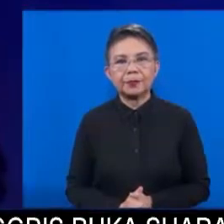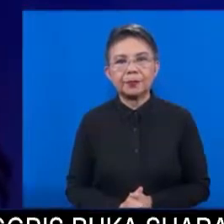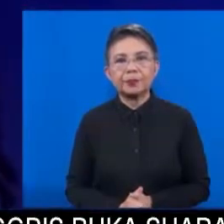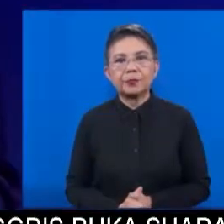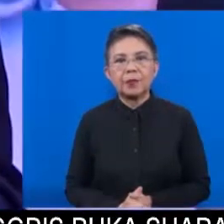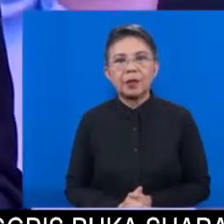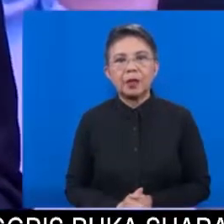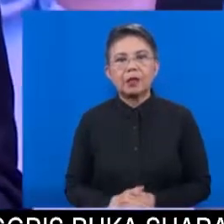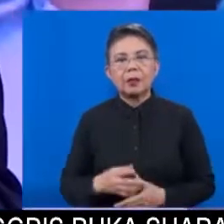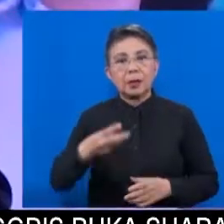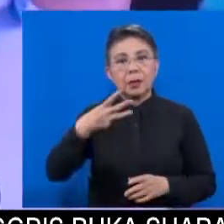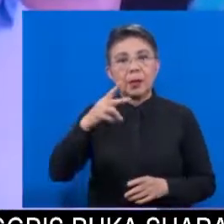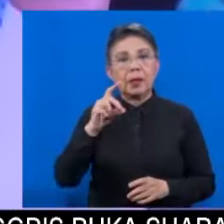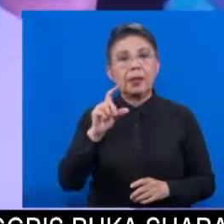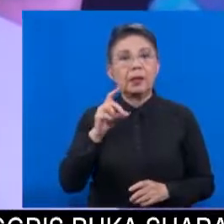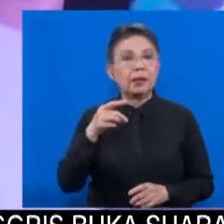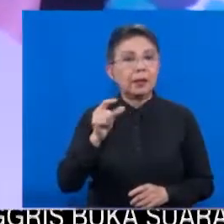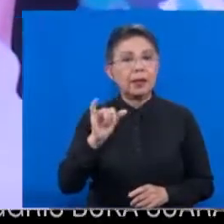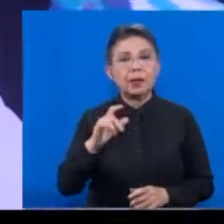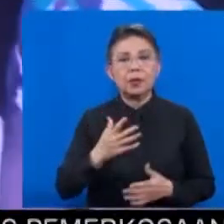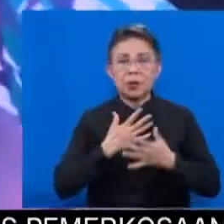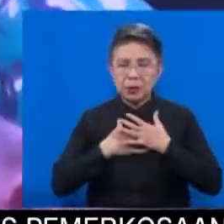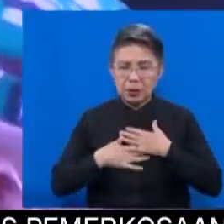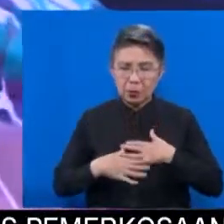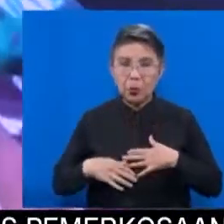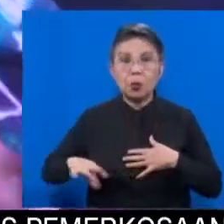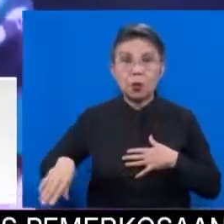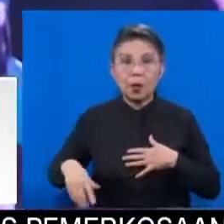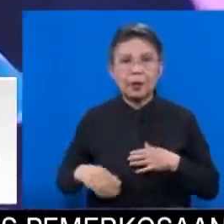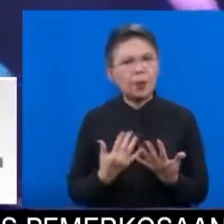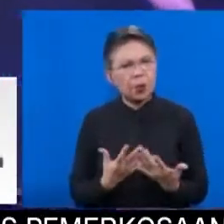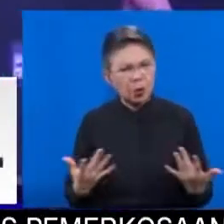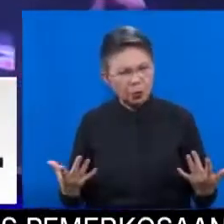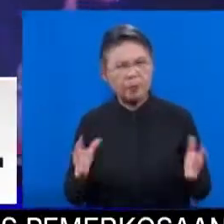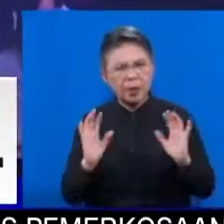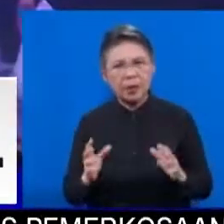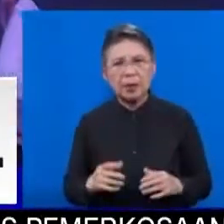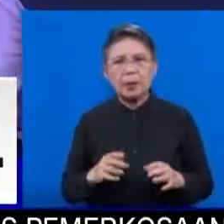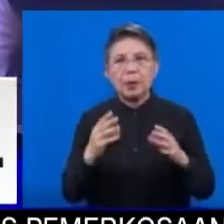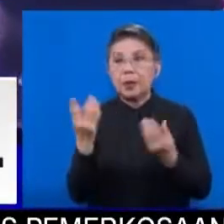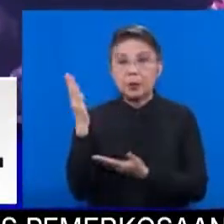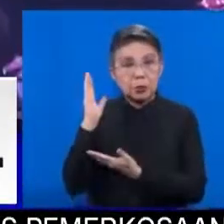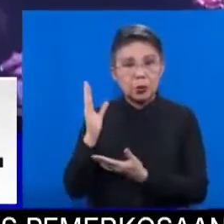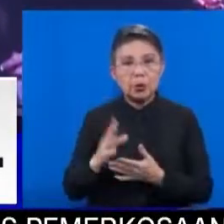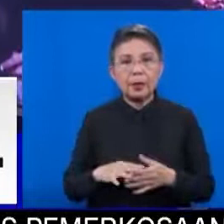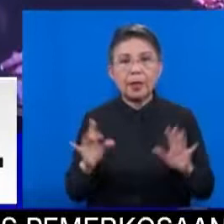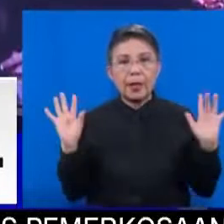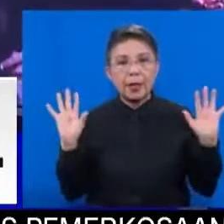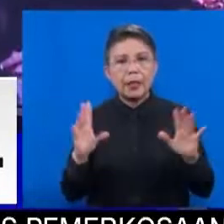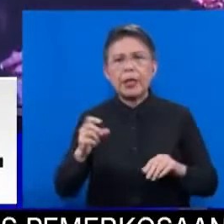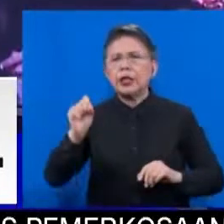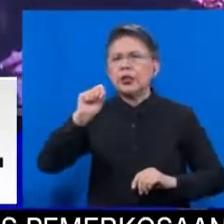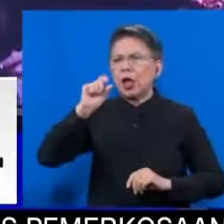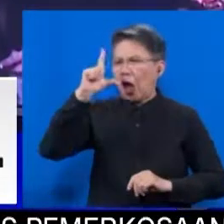Ya, kepergian Emeril Khan Mumtaz menjadi duka tidak hanya bagi keluarga, tetapi juga masyarakat luas. Terlihat sejumlah warga rela datang dari